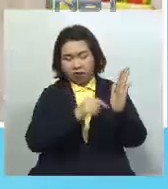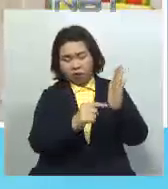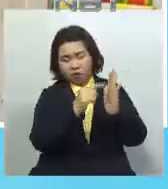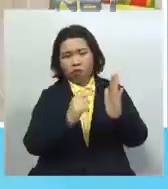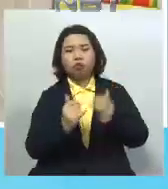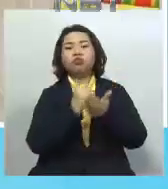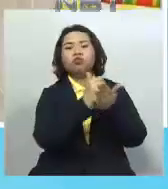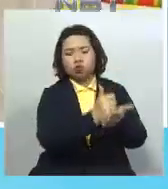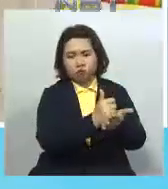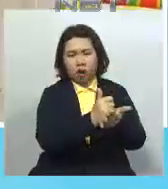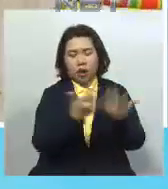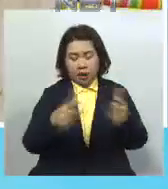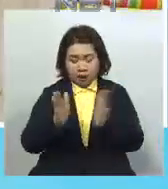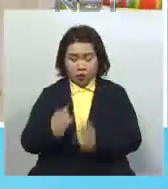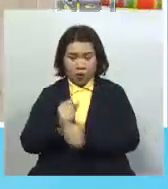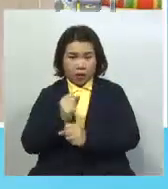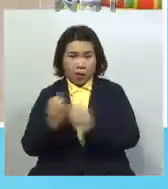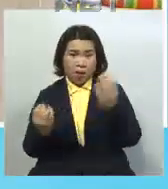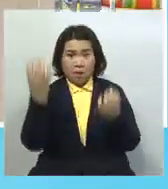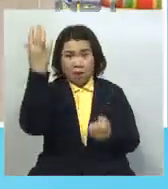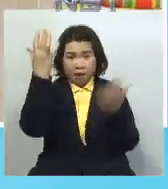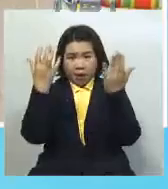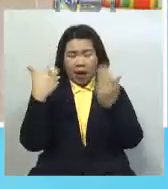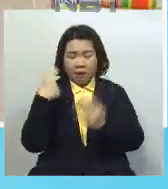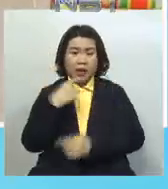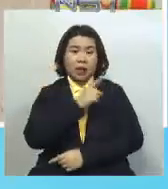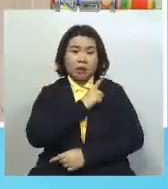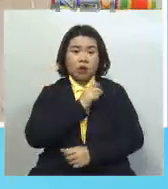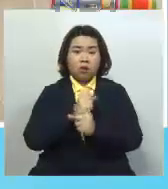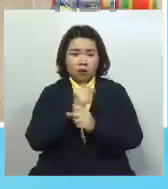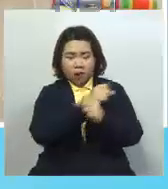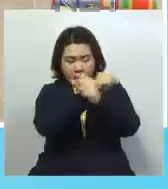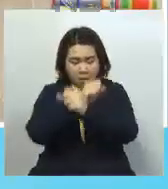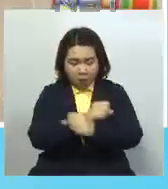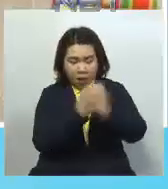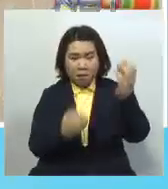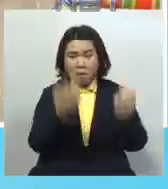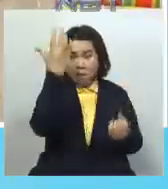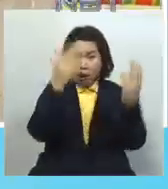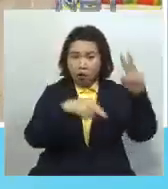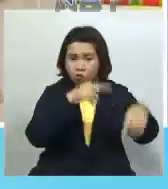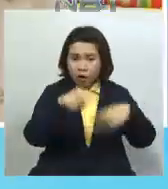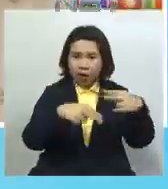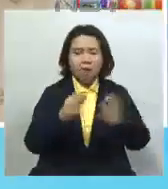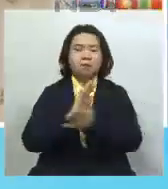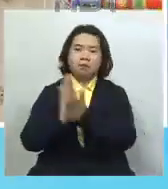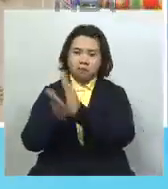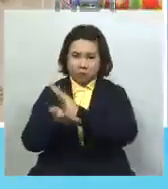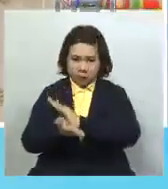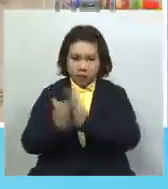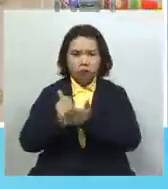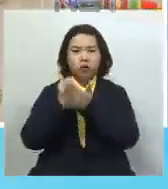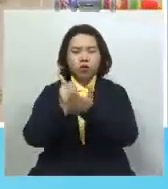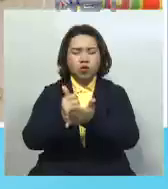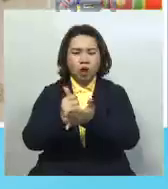งเราปรับบทบาทของเจ้าหน้าที่พิทักษ์ป่าคือที่มีหน้าที่ในเรื่องของการป้องกันรักษาป่าเนี่ยปรับบทบาทมาช่วยใน